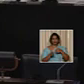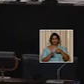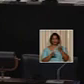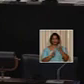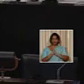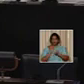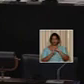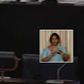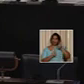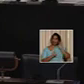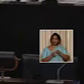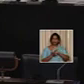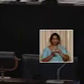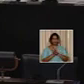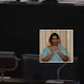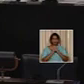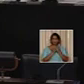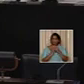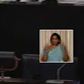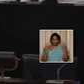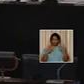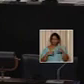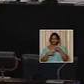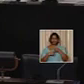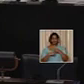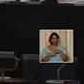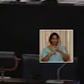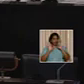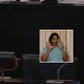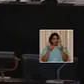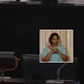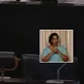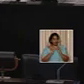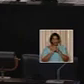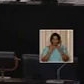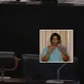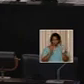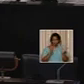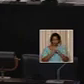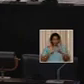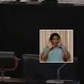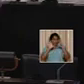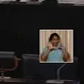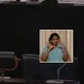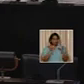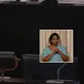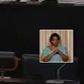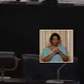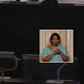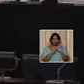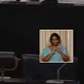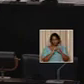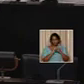මුදල් අමාත්‍යංශ නිර්දේශනුව අපි විසඳලා අවසන් කළා. එතකොට ඒ 6 වෙනි කණ්ඩායමේ ප්‍රශ්නේ අවසානයි. 7 වෙනි කණ්ඩායමටත් ඒ ප්‍රශ්නේම